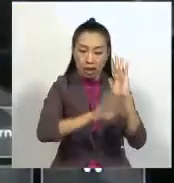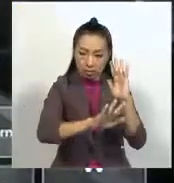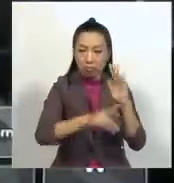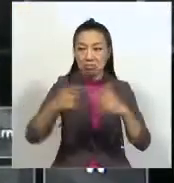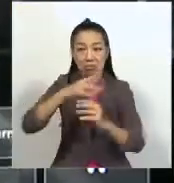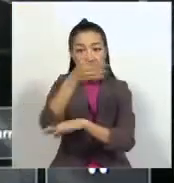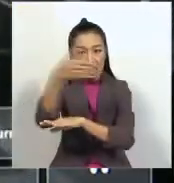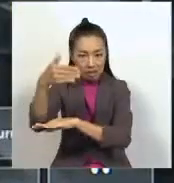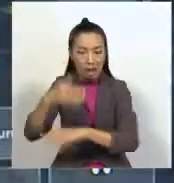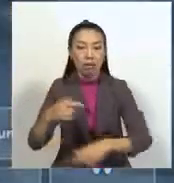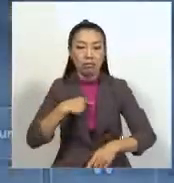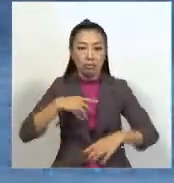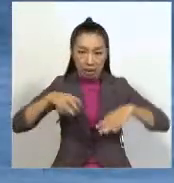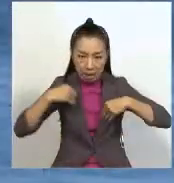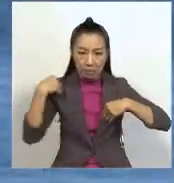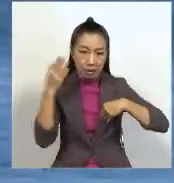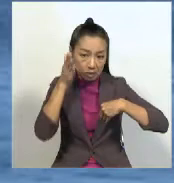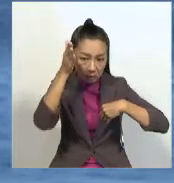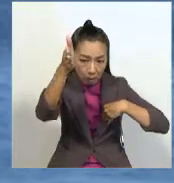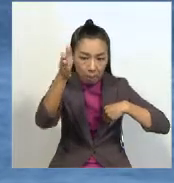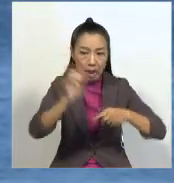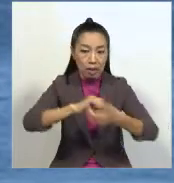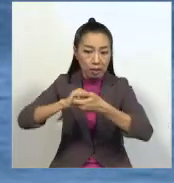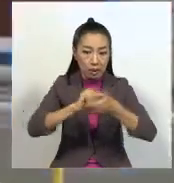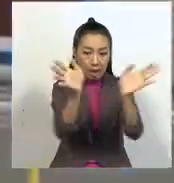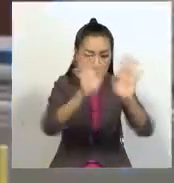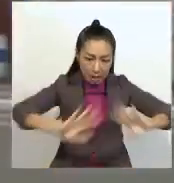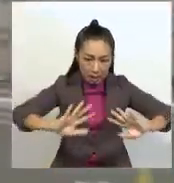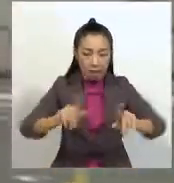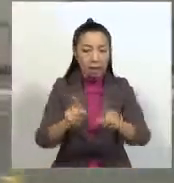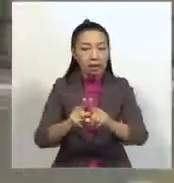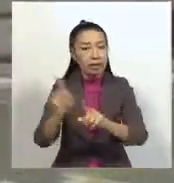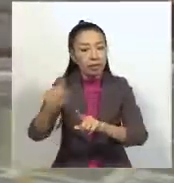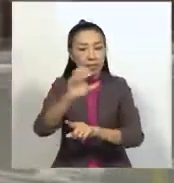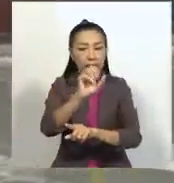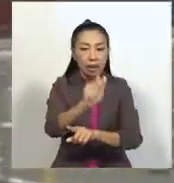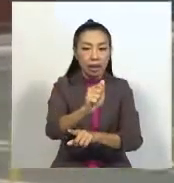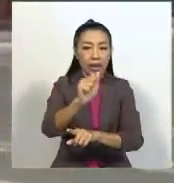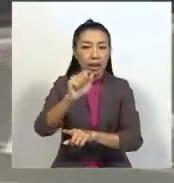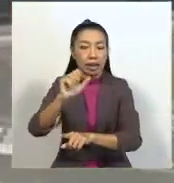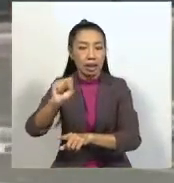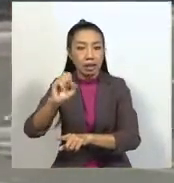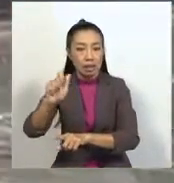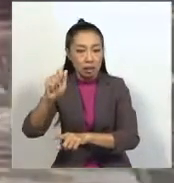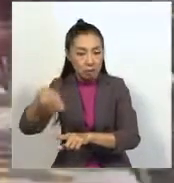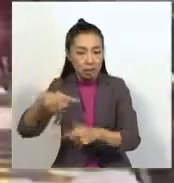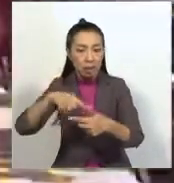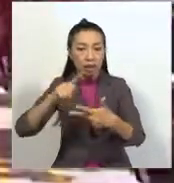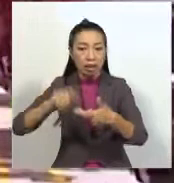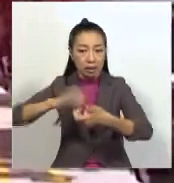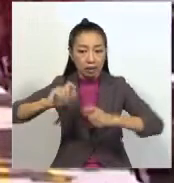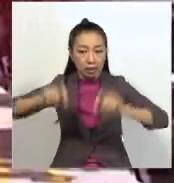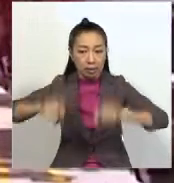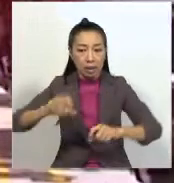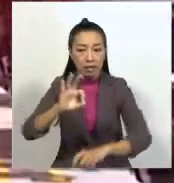างเศรษฐกิจระดับภูมิภาคหรืออาเซียนเกิดขึ้นภายในปีนี้และข้อตกลงเขตการค้าเสรีหรือ FTA